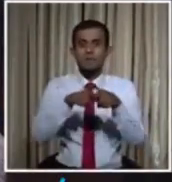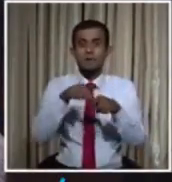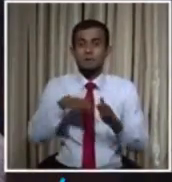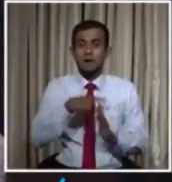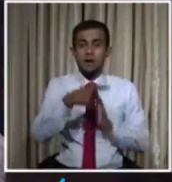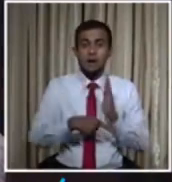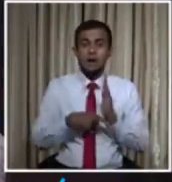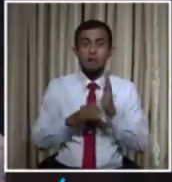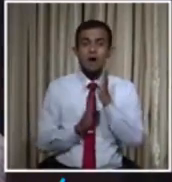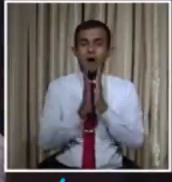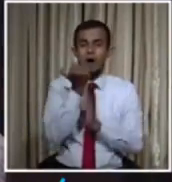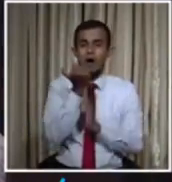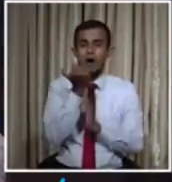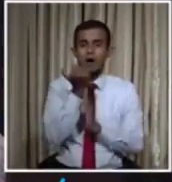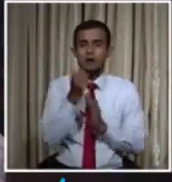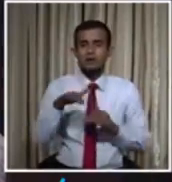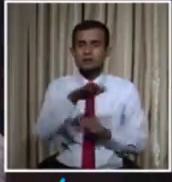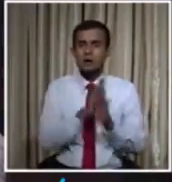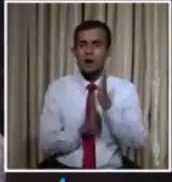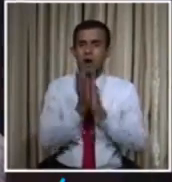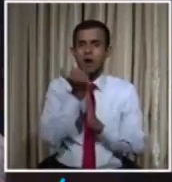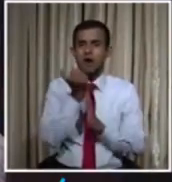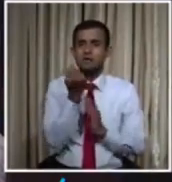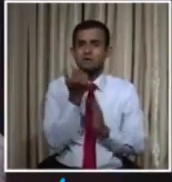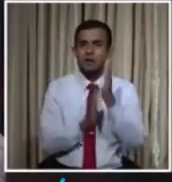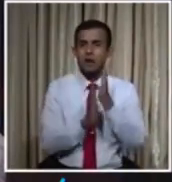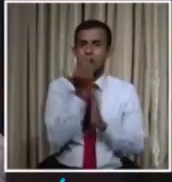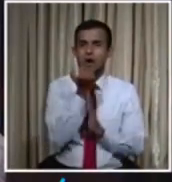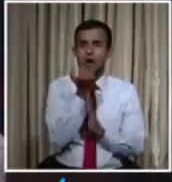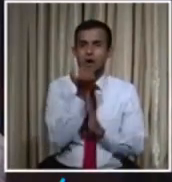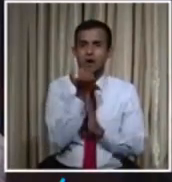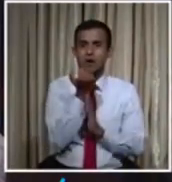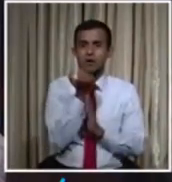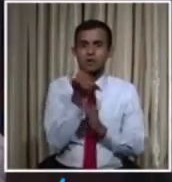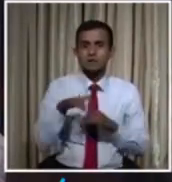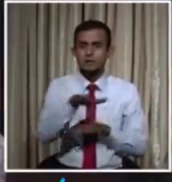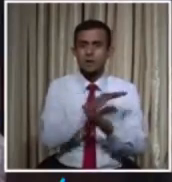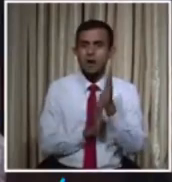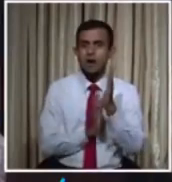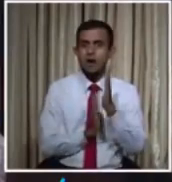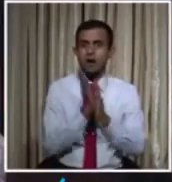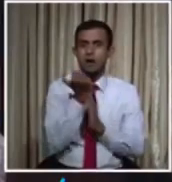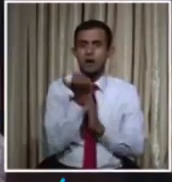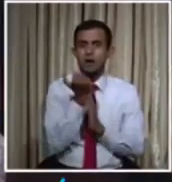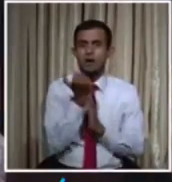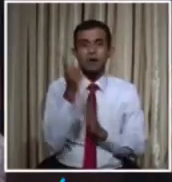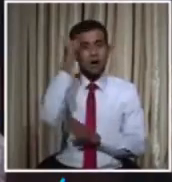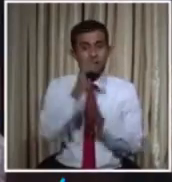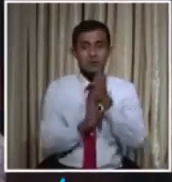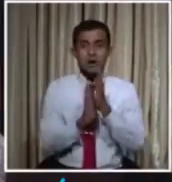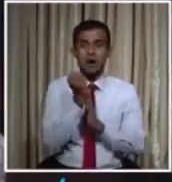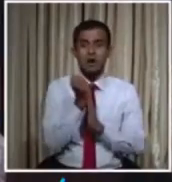රටේ මානව අයිතිවාසිකම් සිවිල් අයිතිවාසිකම් ආර්ථික අයිතිවාසිකම් සමාජීය අයිතිවාසිකම් ආගමික